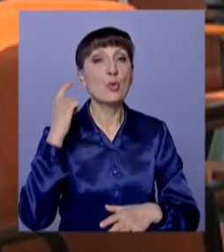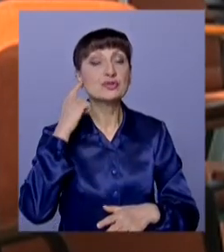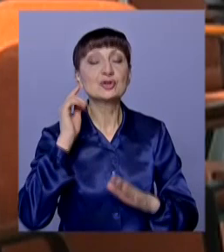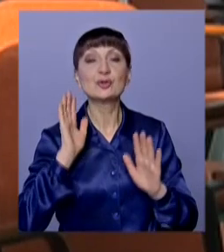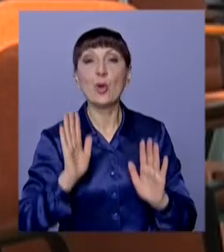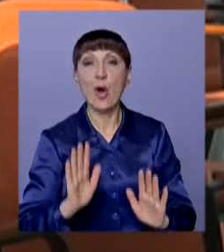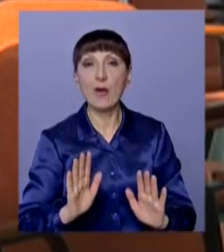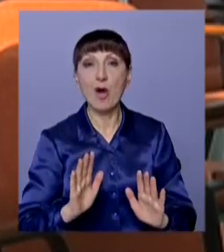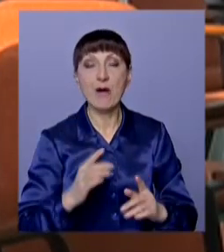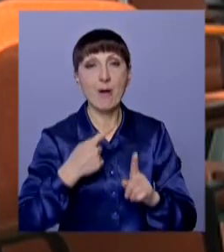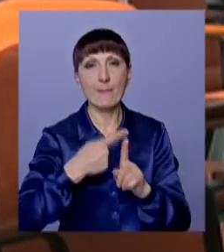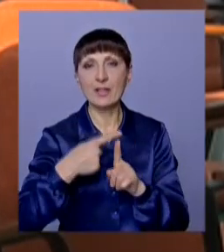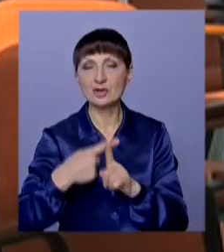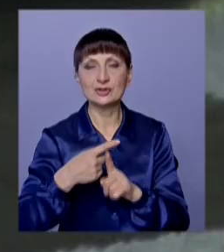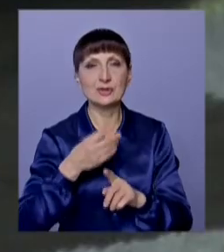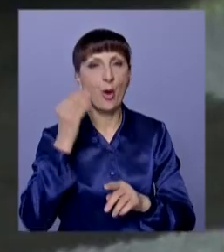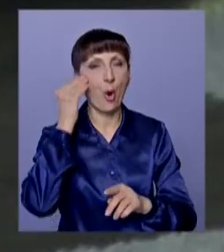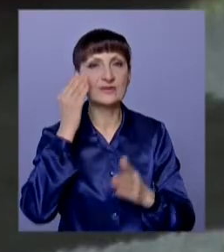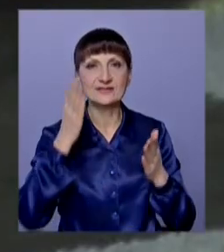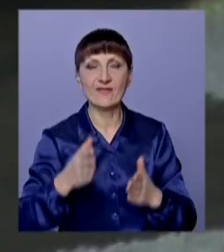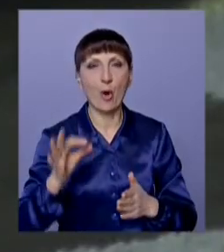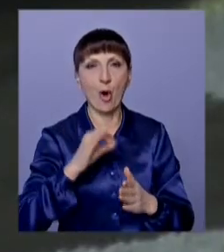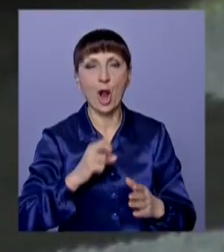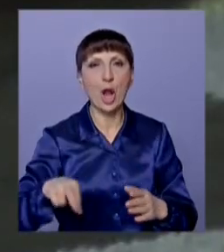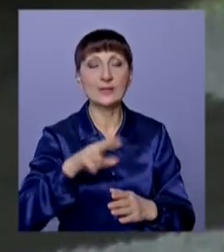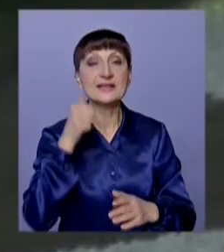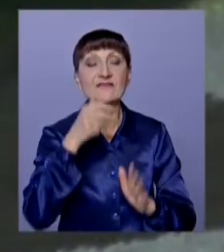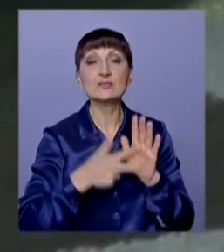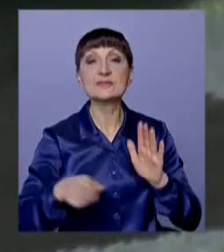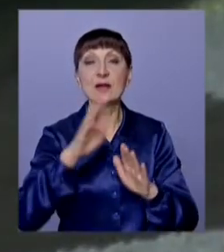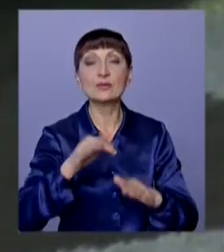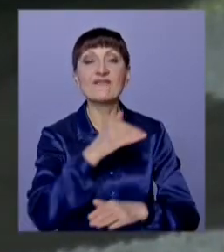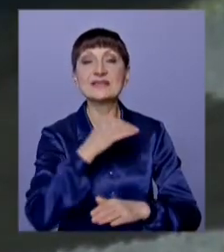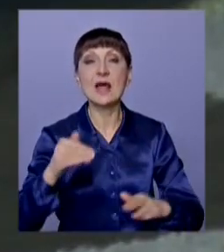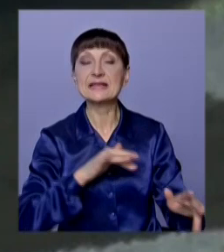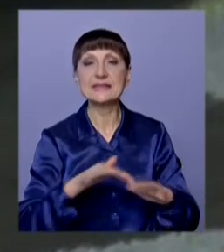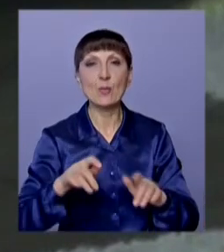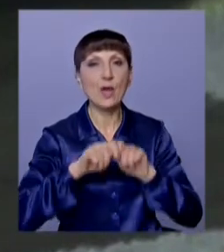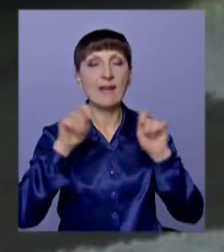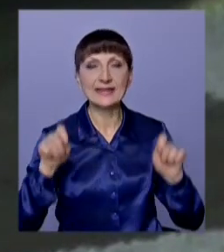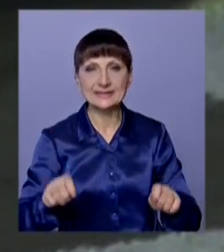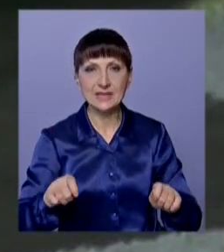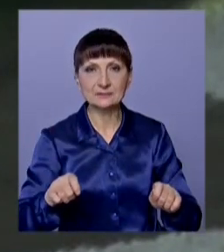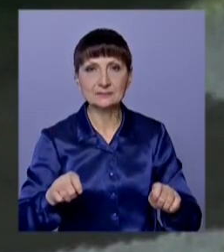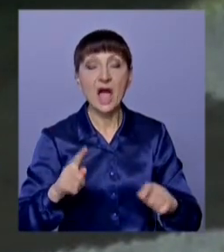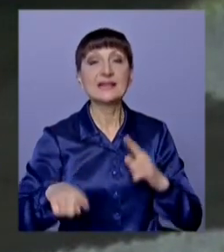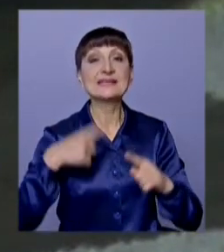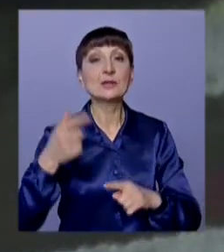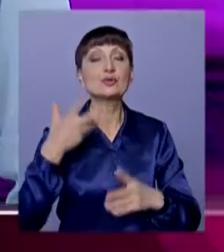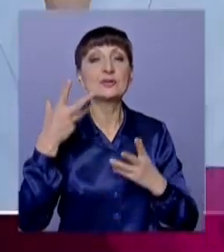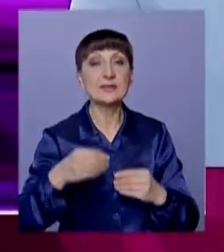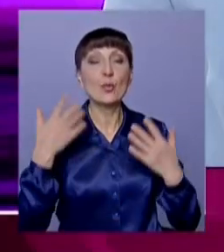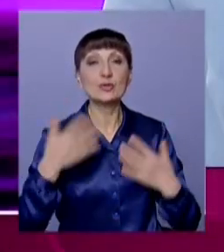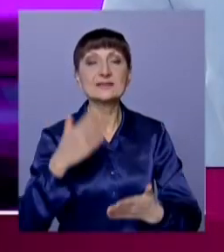только положительные отзывы. Ну а завтра, 8 декабря, состоится официальная церемония открытия, а на следующий день